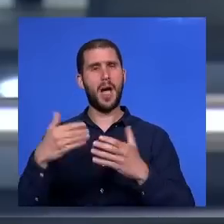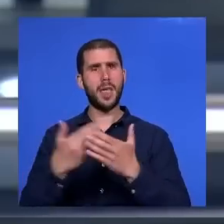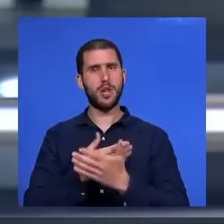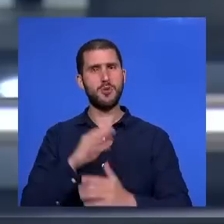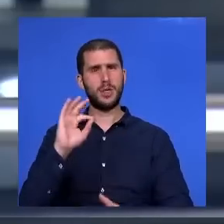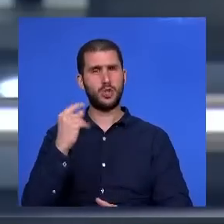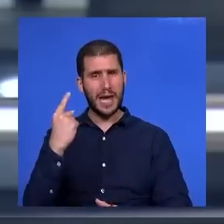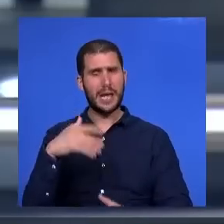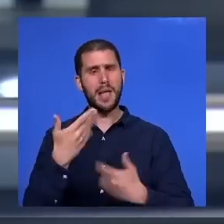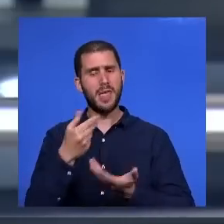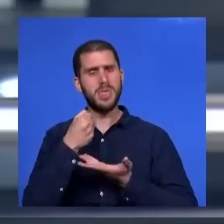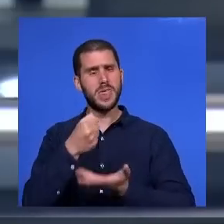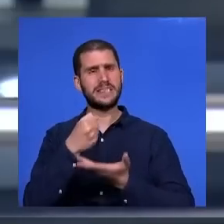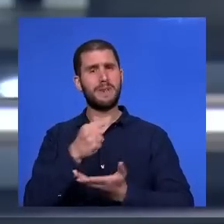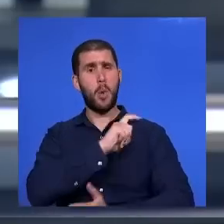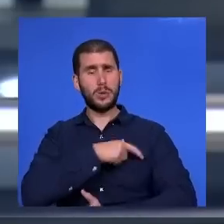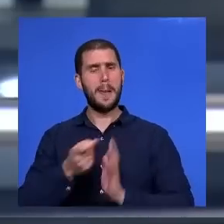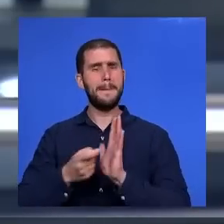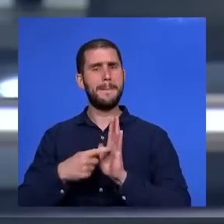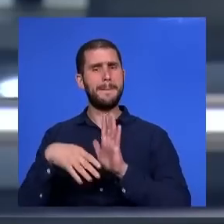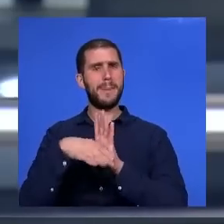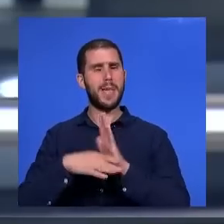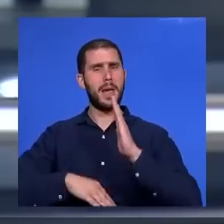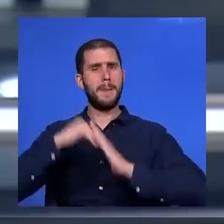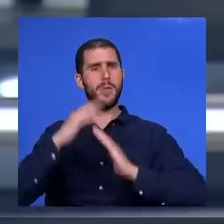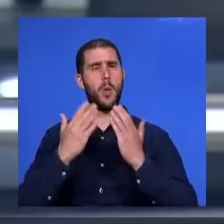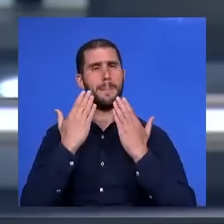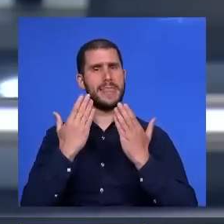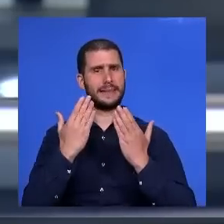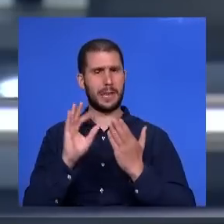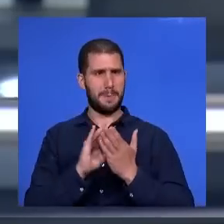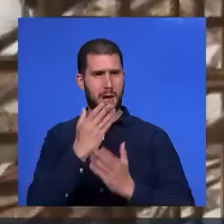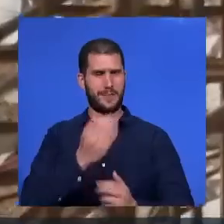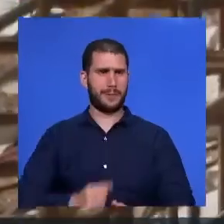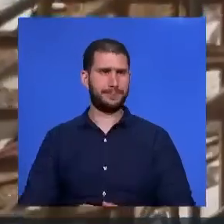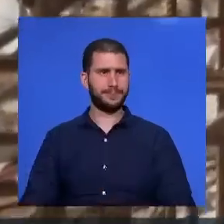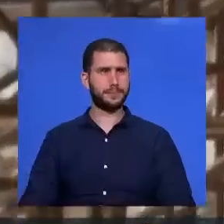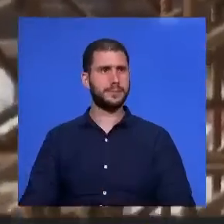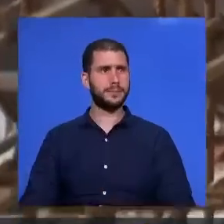לתת תקציבים למועצות בתנאי שיבנו בתי כנסת. הנה הכתבה של עקיבא וייס.